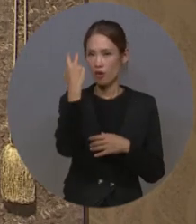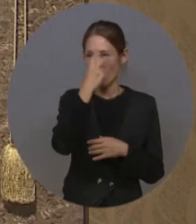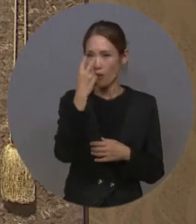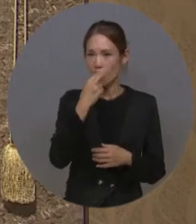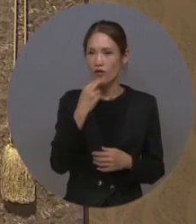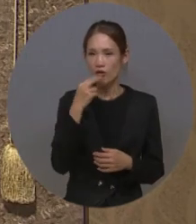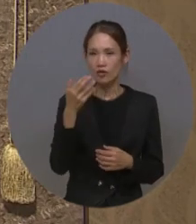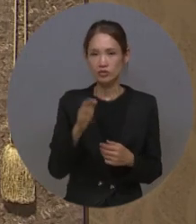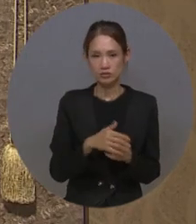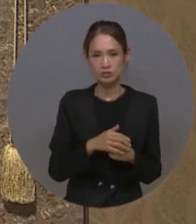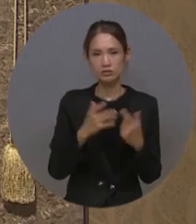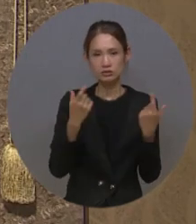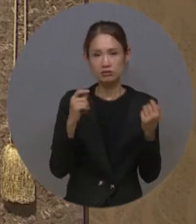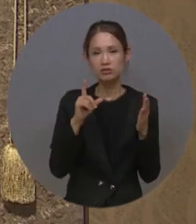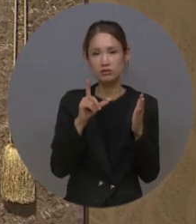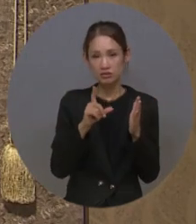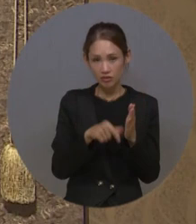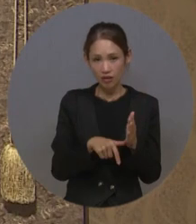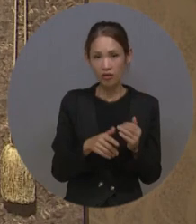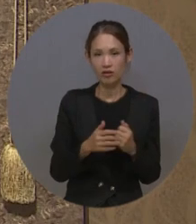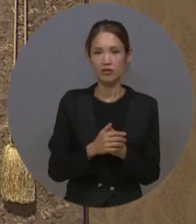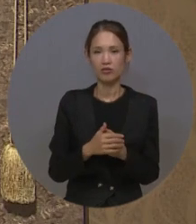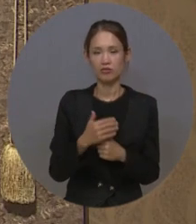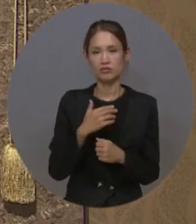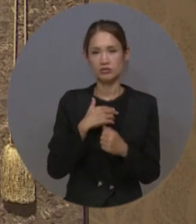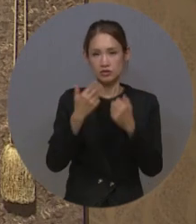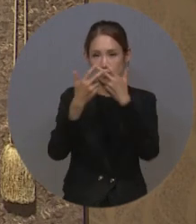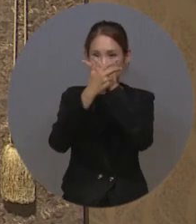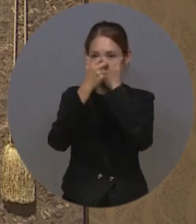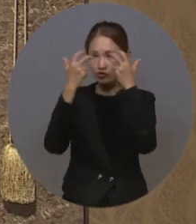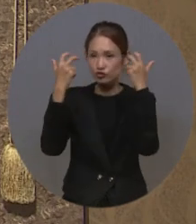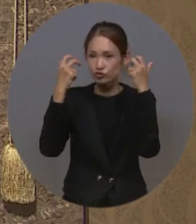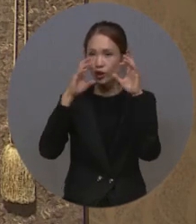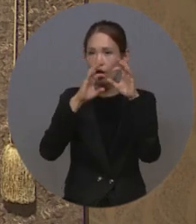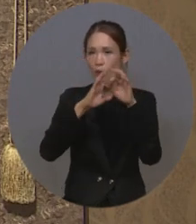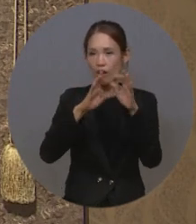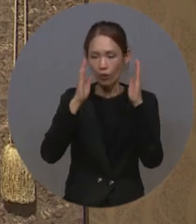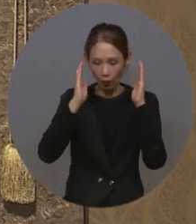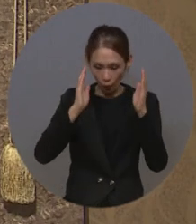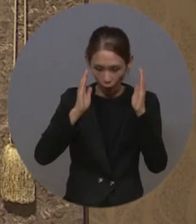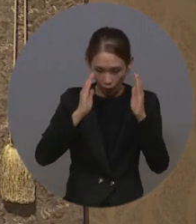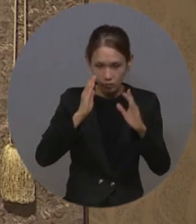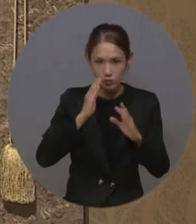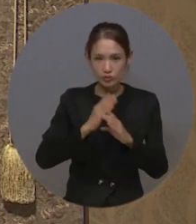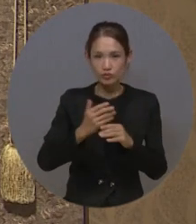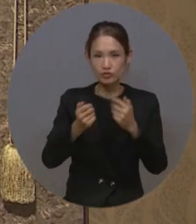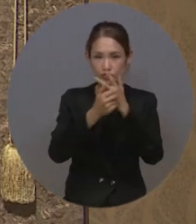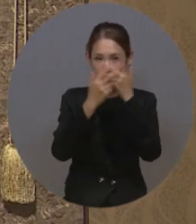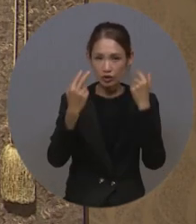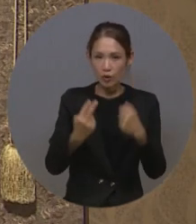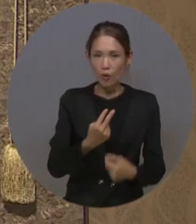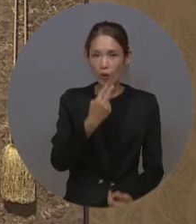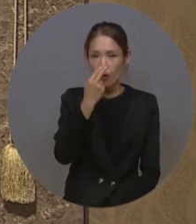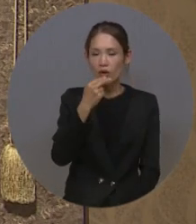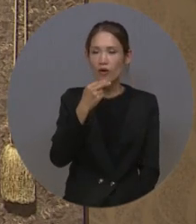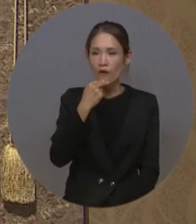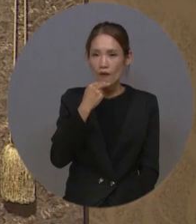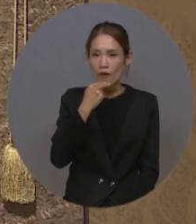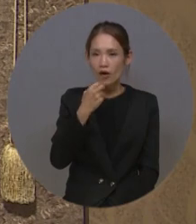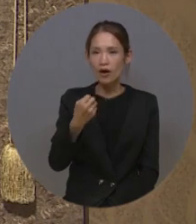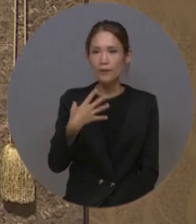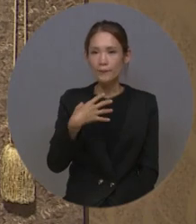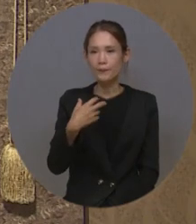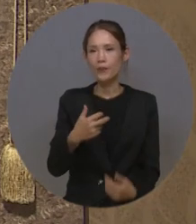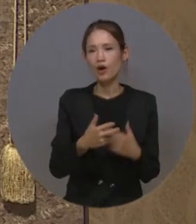그러던 차에 제가 이제 그 수면에 대한 공부를 하던 중에 수면무호흡증이 아까 말한